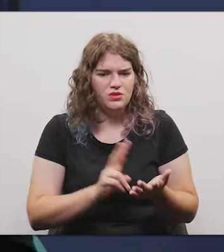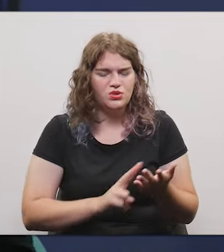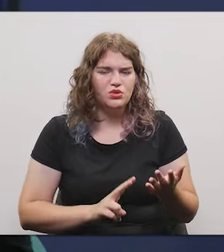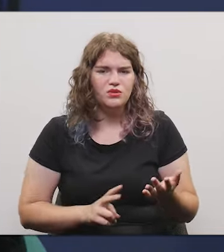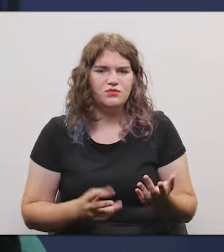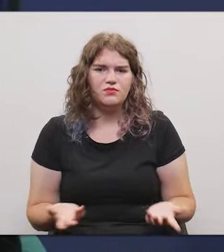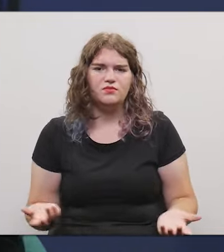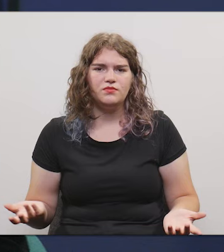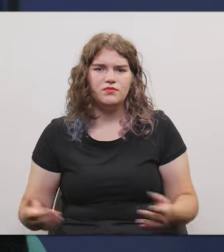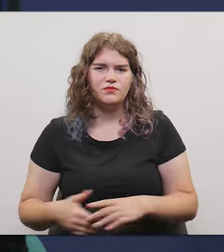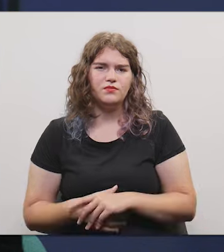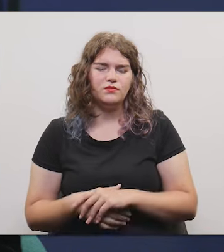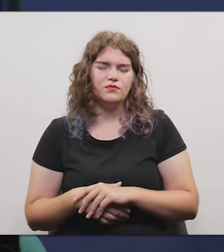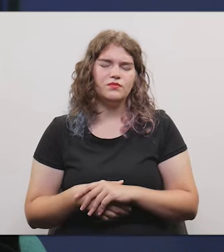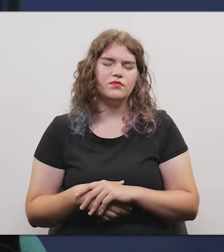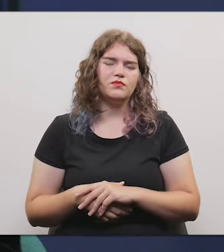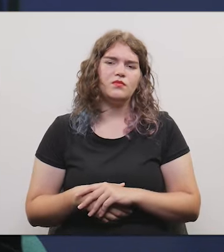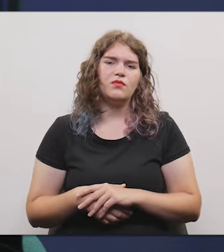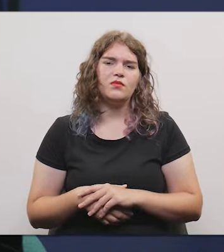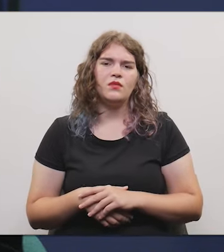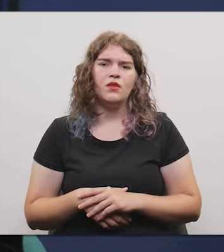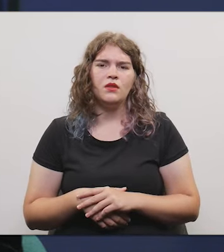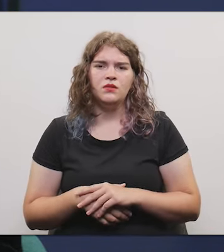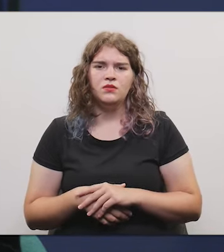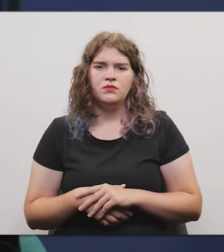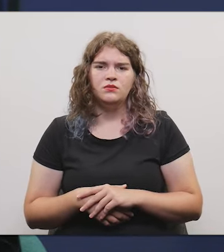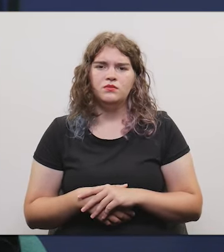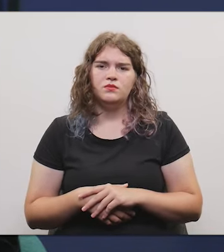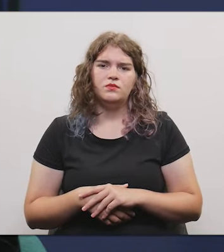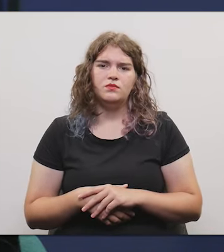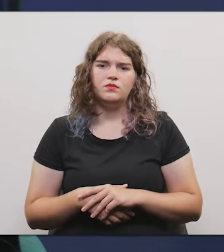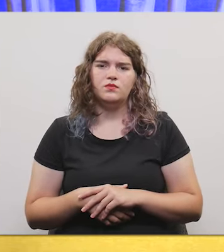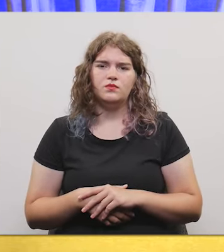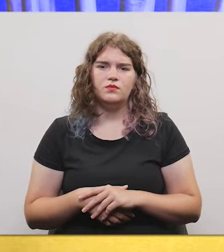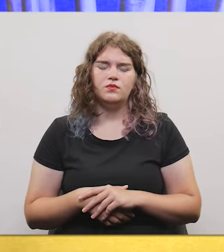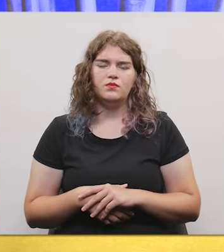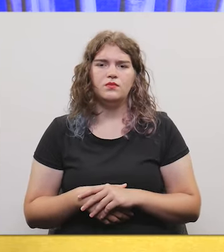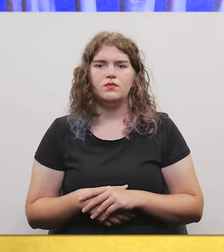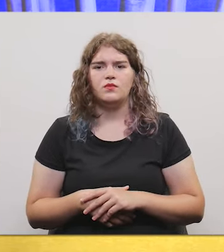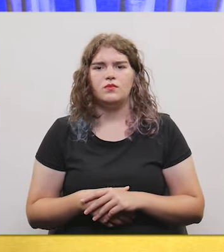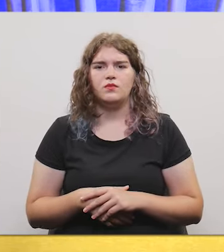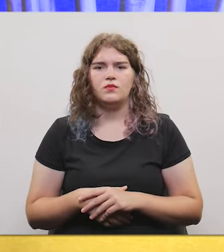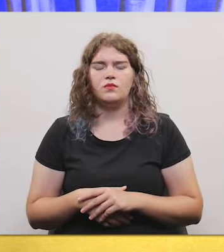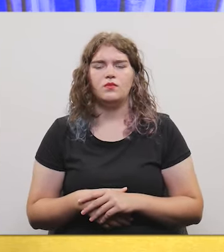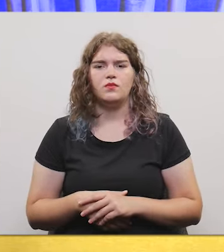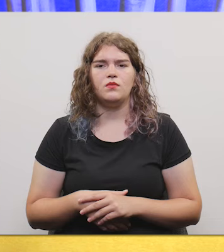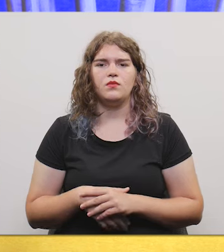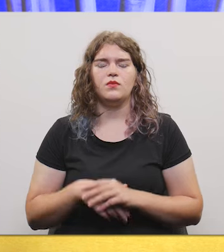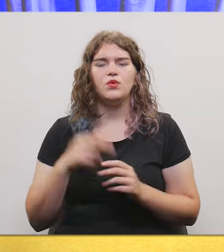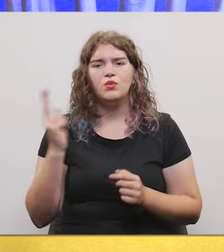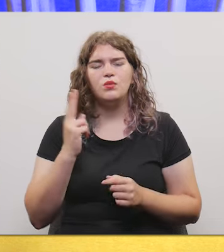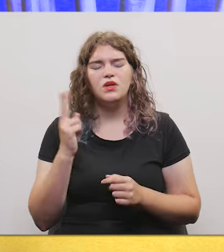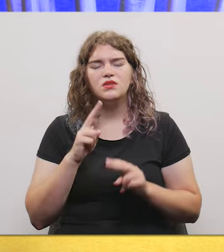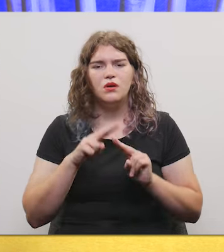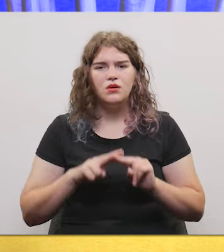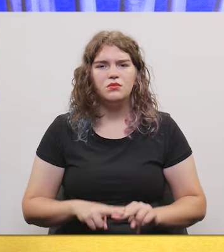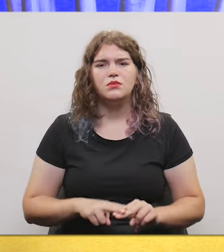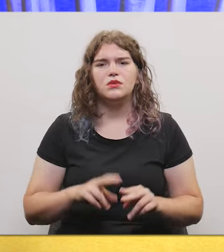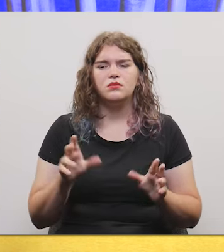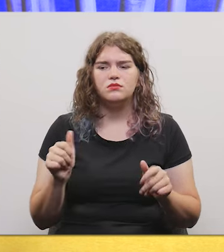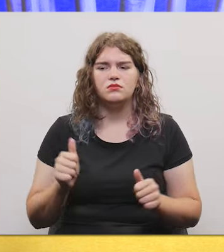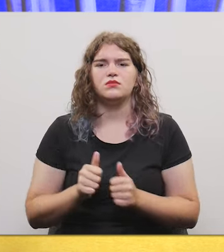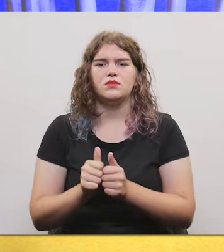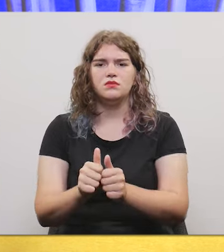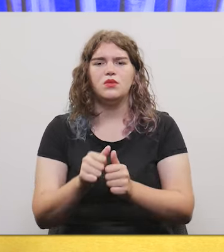voi pleca de pe pământ, dacă nu din Scriptură, dacă nu din Biblie, nu? Da, da. Exact. Dumnezeu ne lasă și